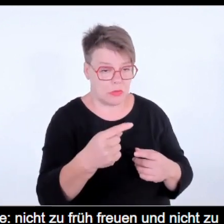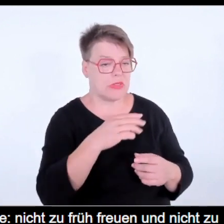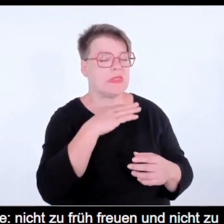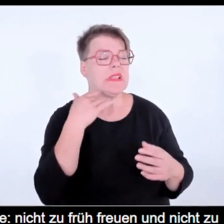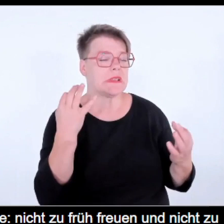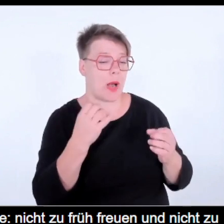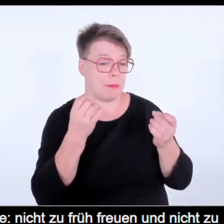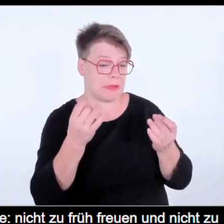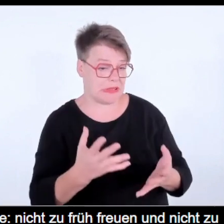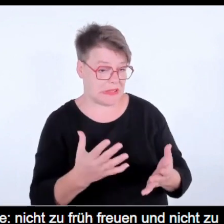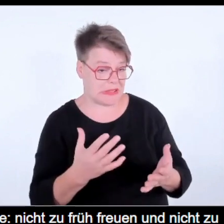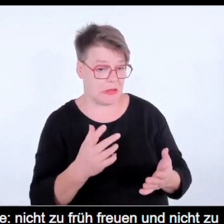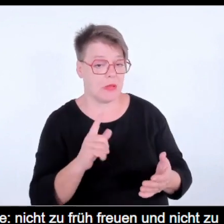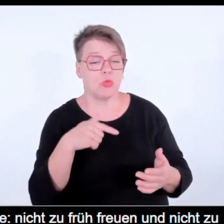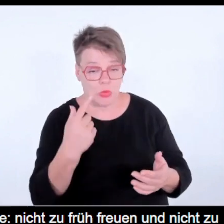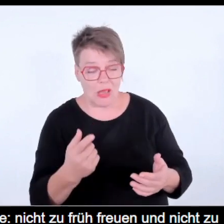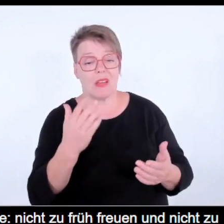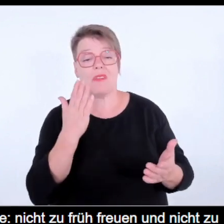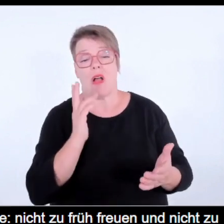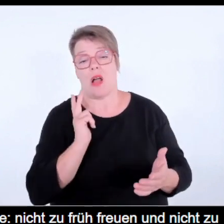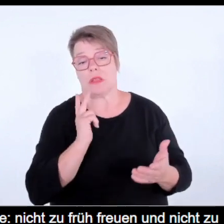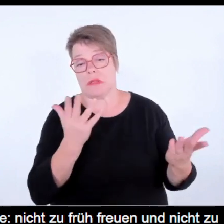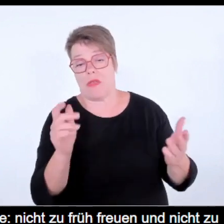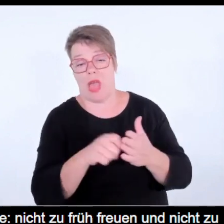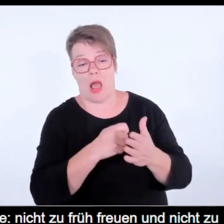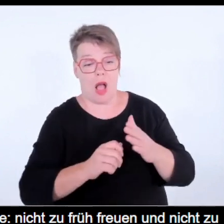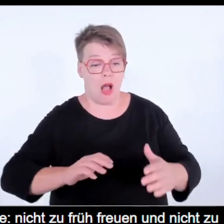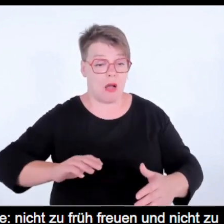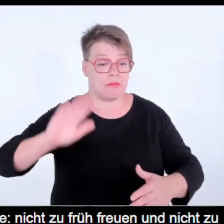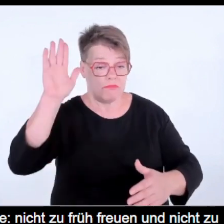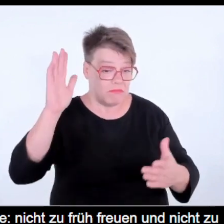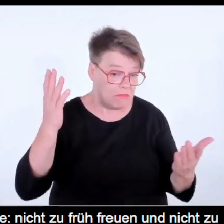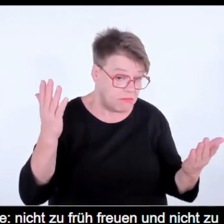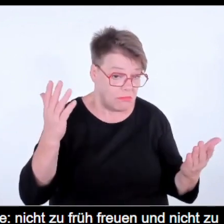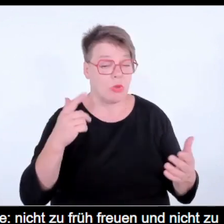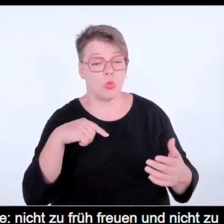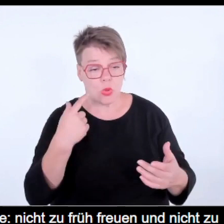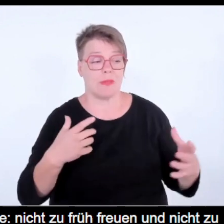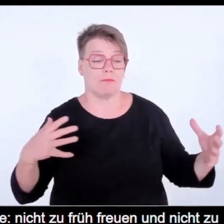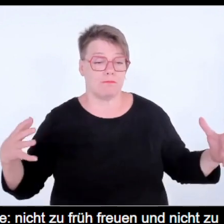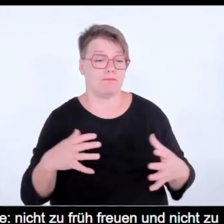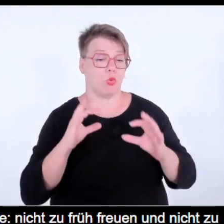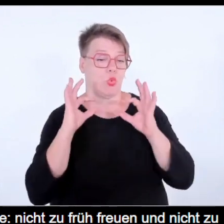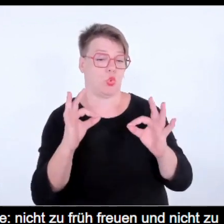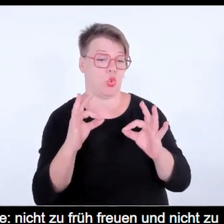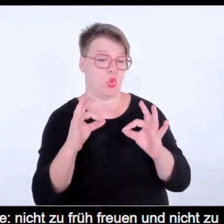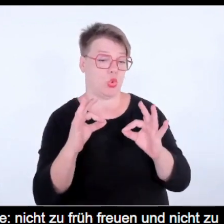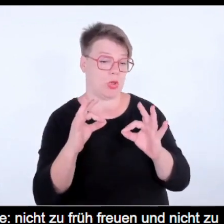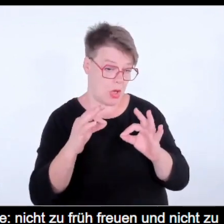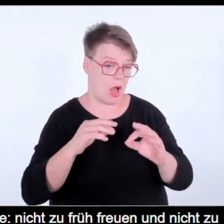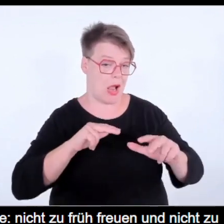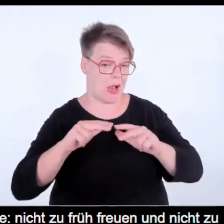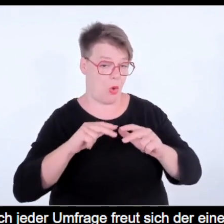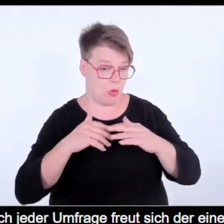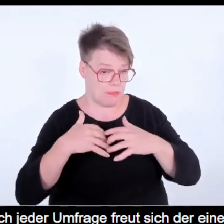Inhalte geredet. Und am aller, aller, allerletztes wird über Personalverteilung geredet. Und da geht es zum Teil ganz normal nach der jeweiligen